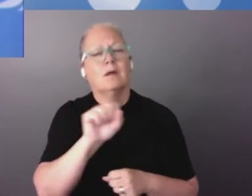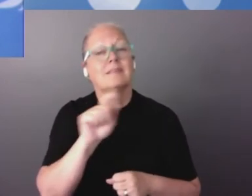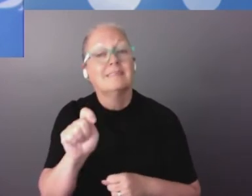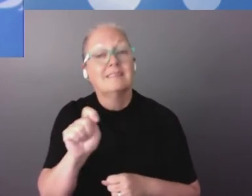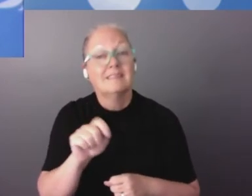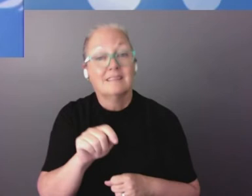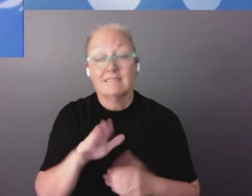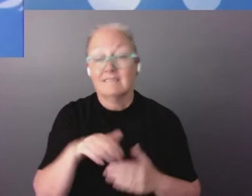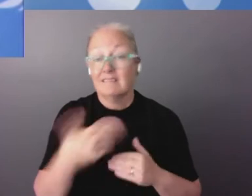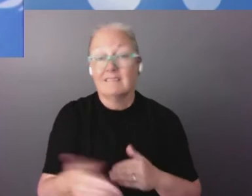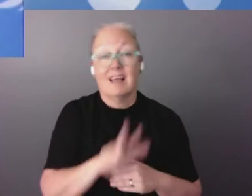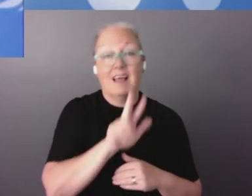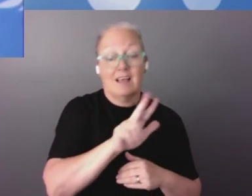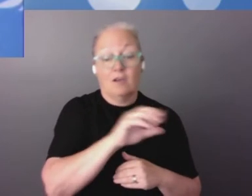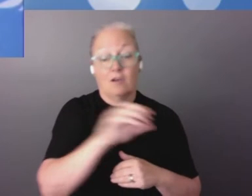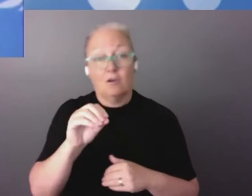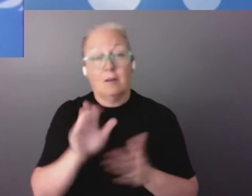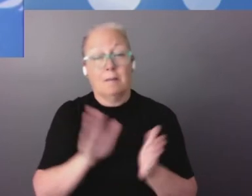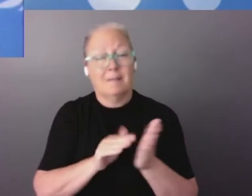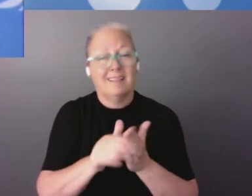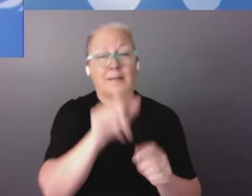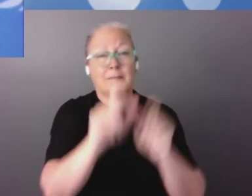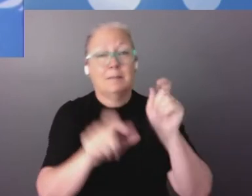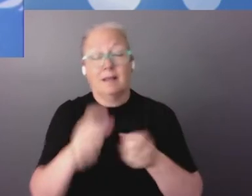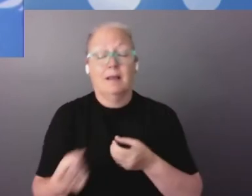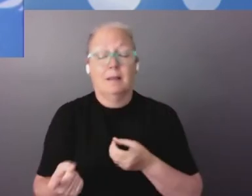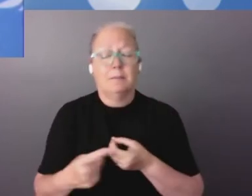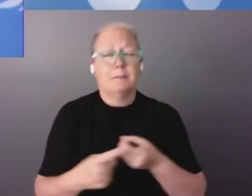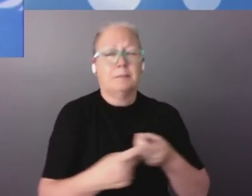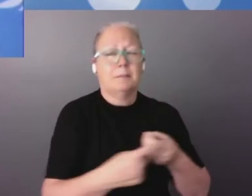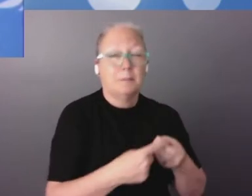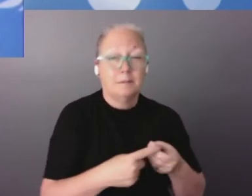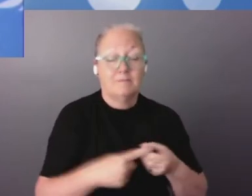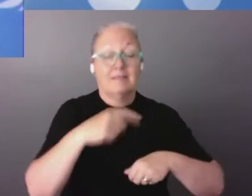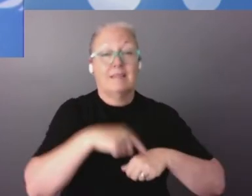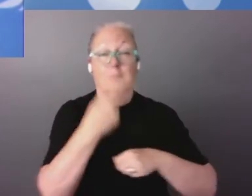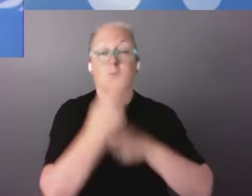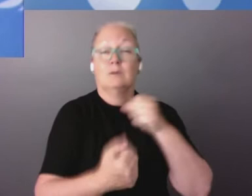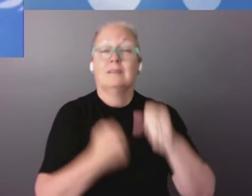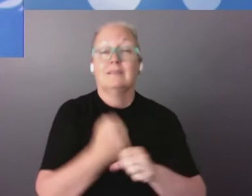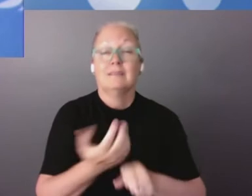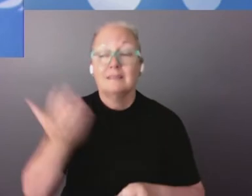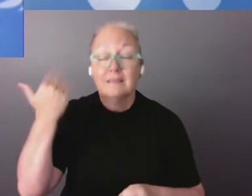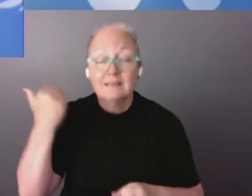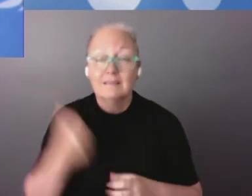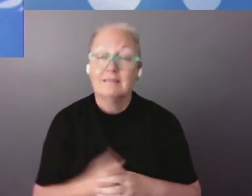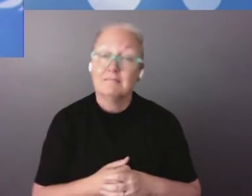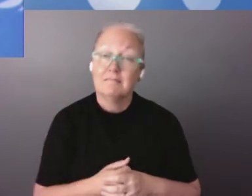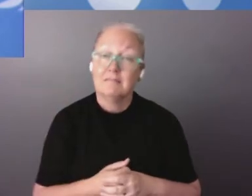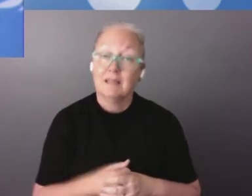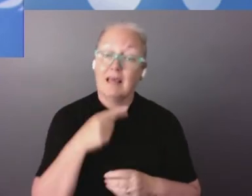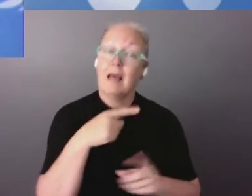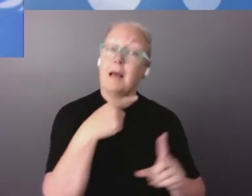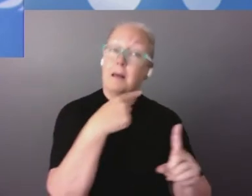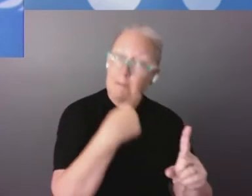ومن شأنه زيادة سبل الاتصال حول العمل. حسب الإحصائيات الأخيرة التي نشرت في الأسبوع